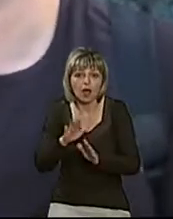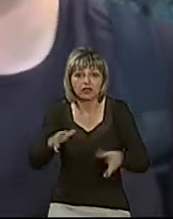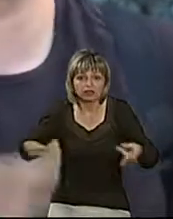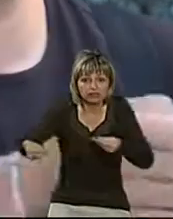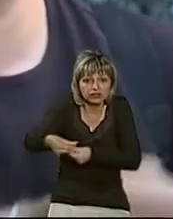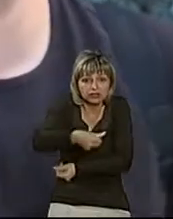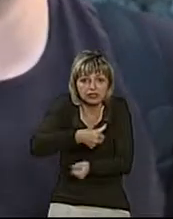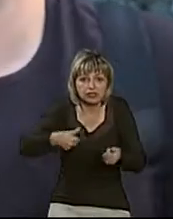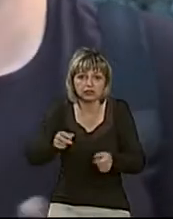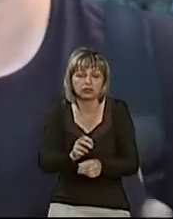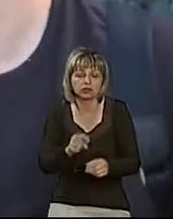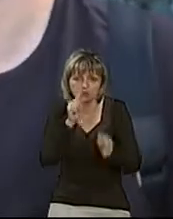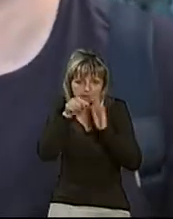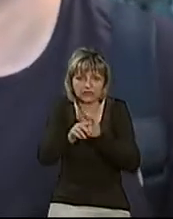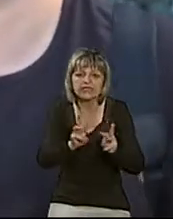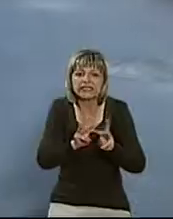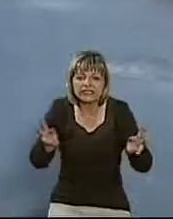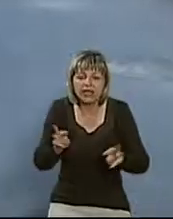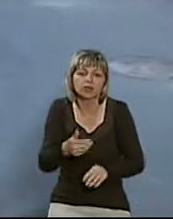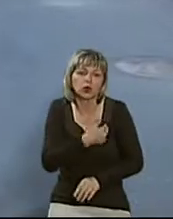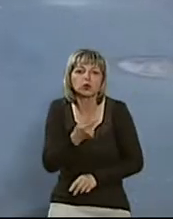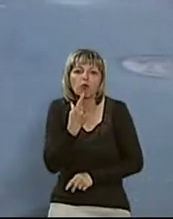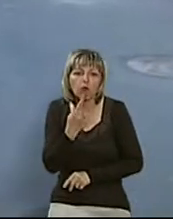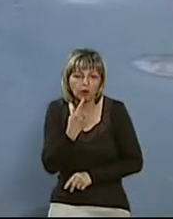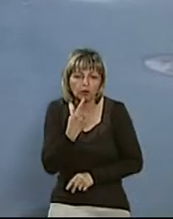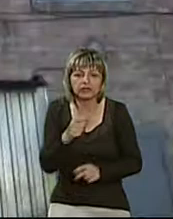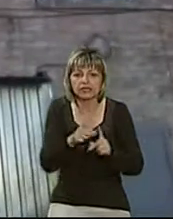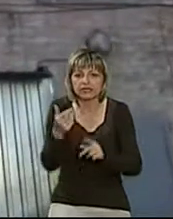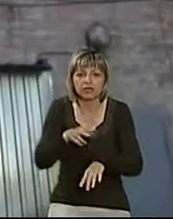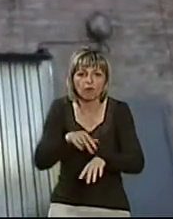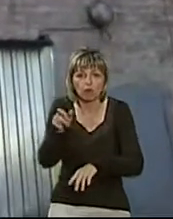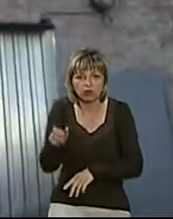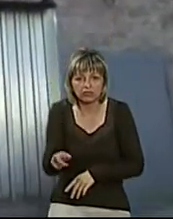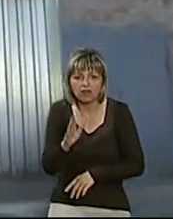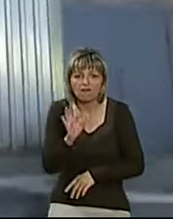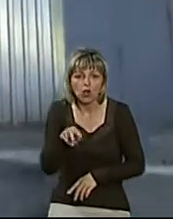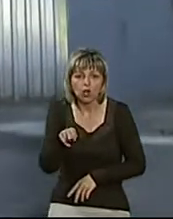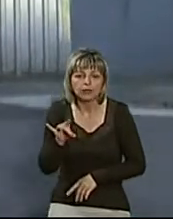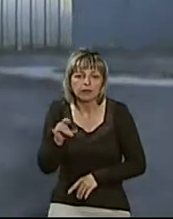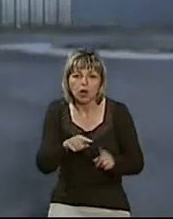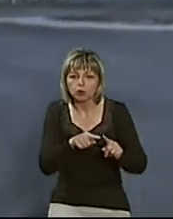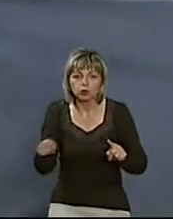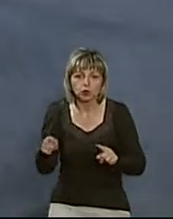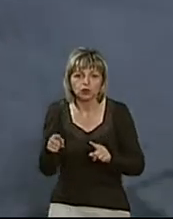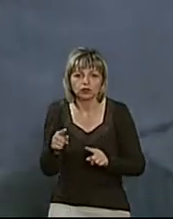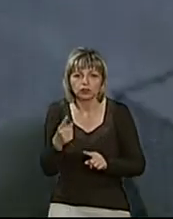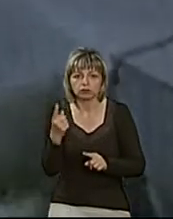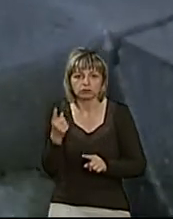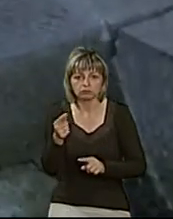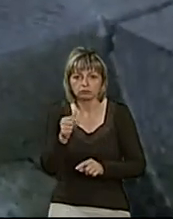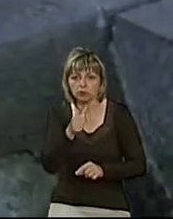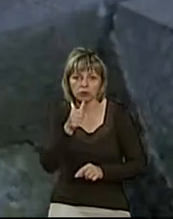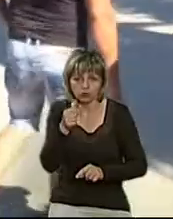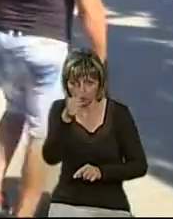скинуться і зайдуть на цей сайт, бо їм цікаво ж попробувати. Зі слів поліцейського Володимира Костанюка, упродовж минулого року